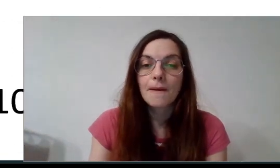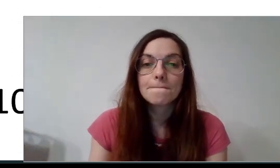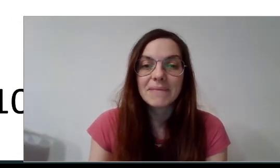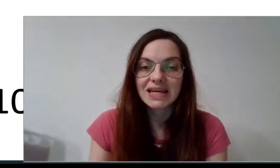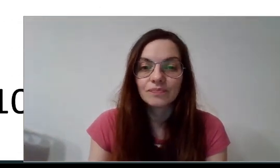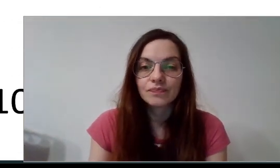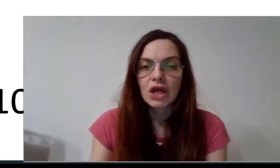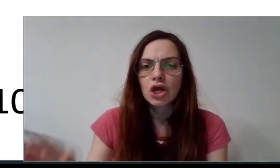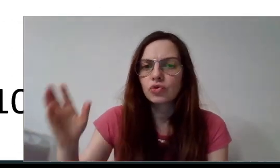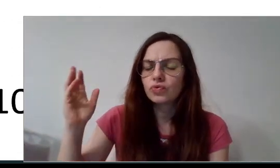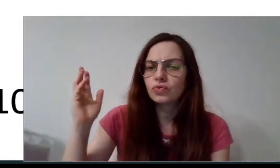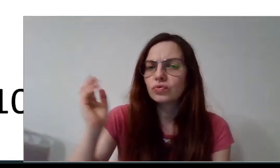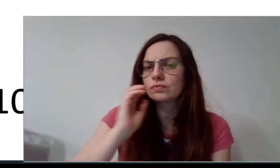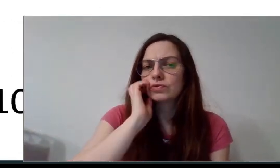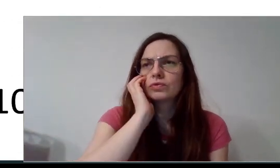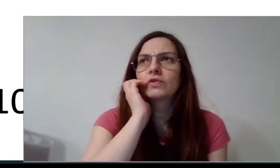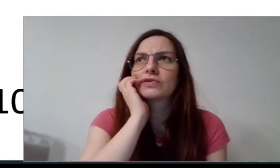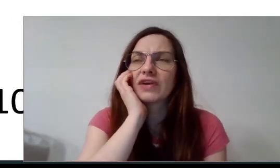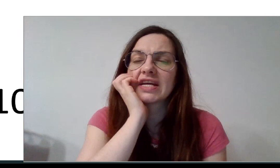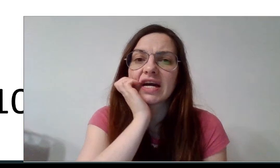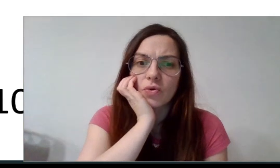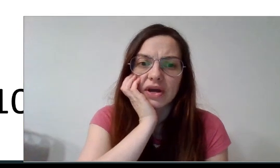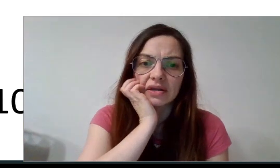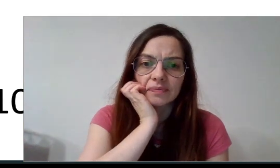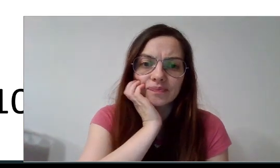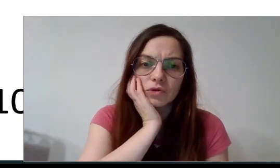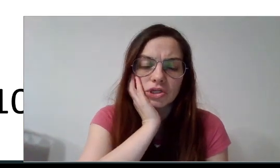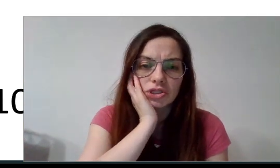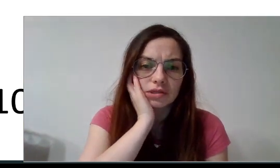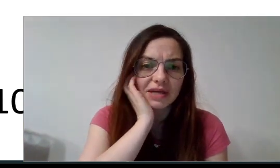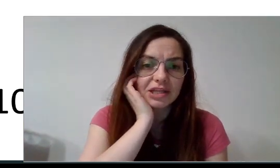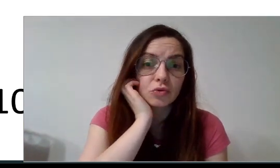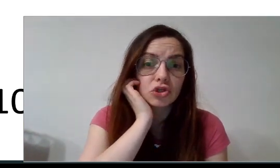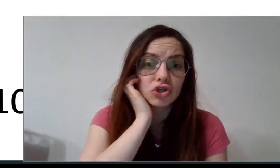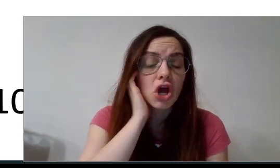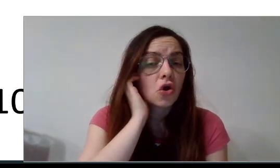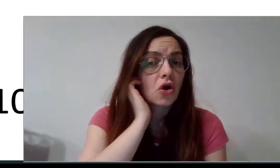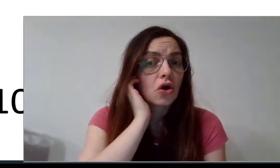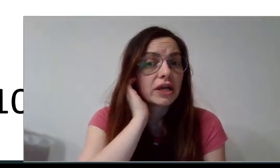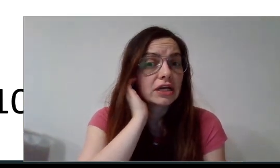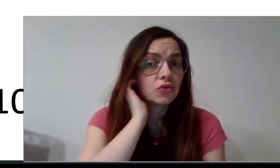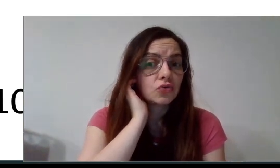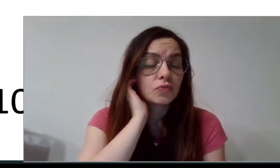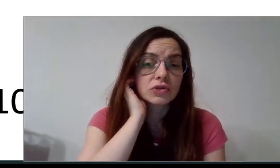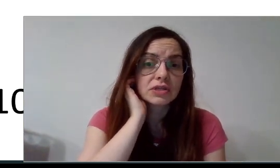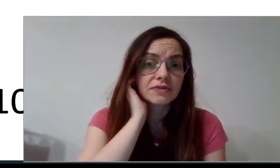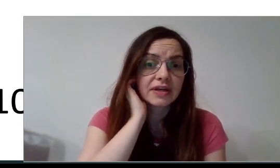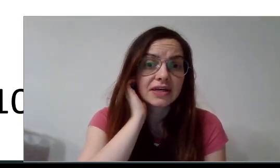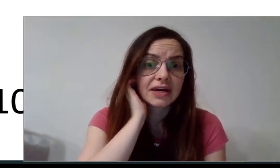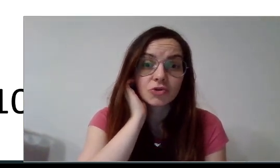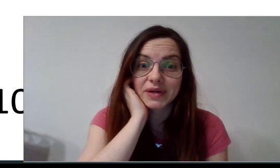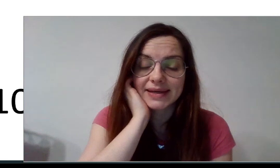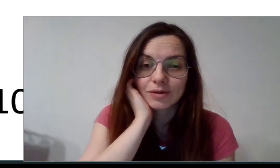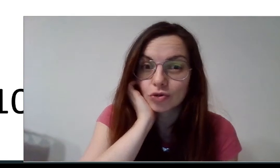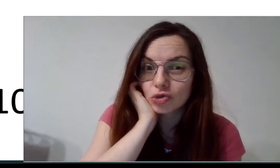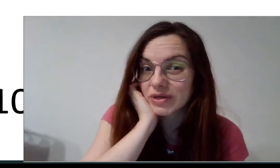Weniger, manje. Du musst weniger rauchen, moraš manje da pušiš. Ili du musst